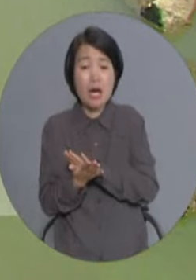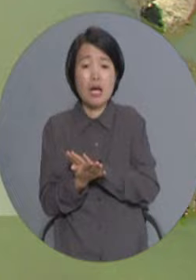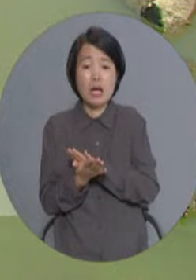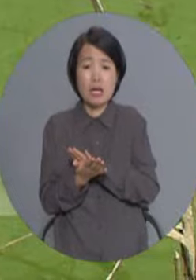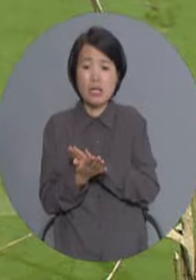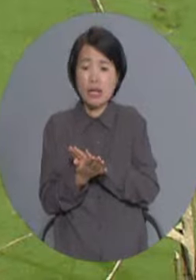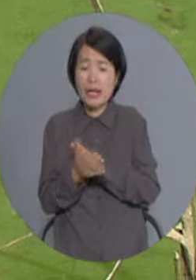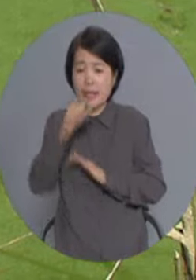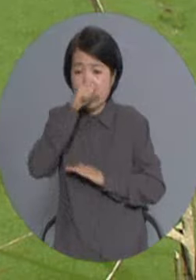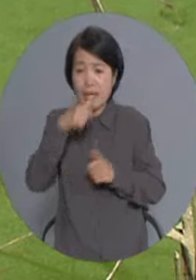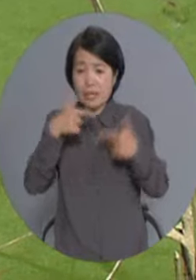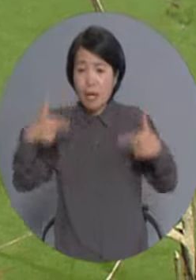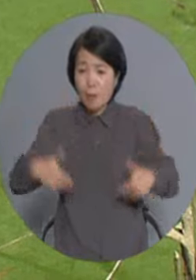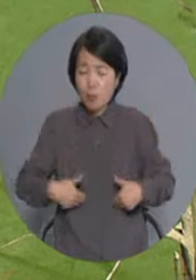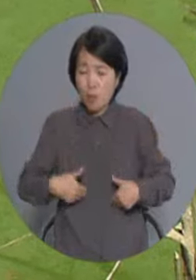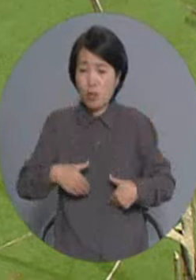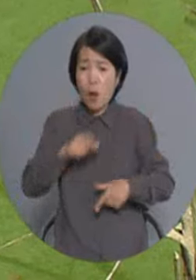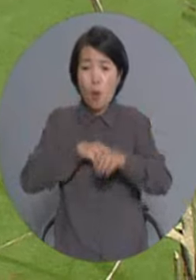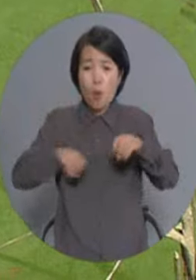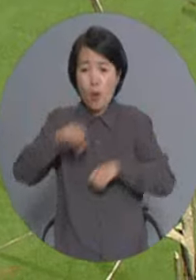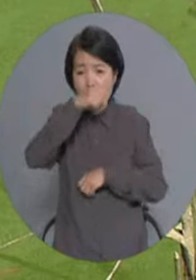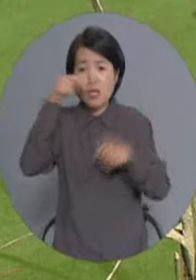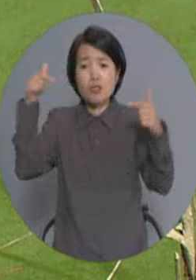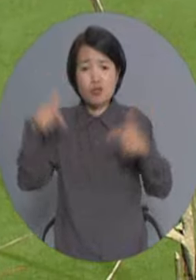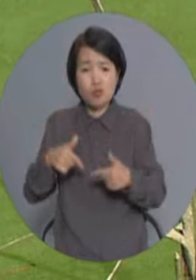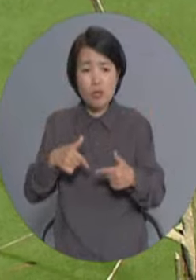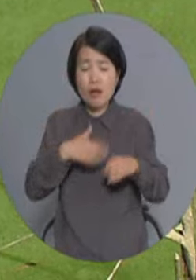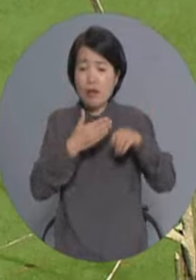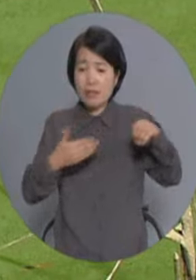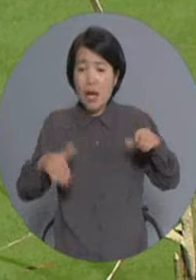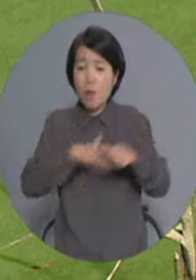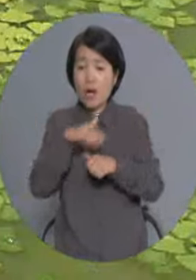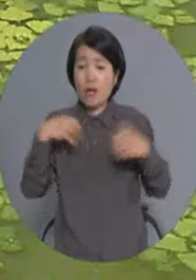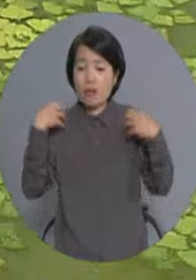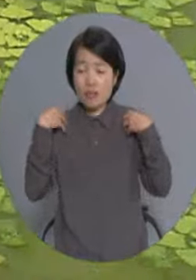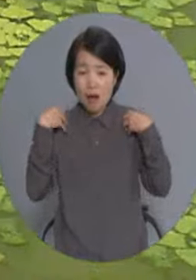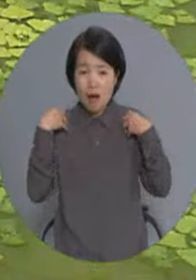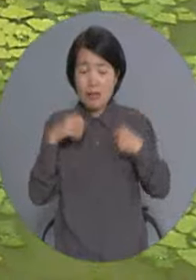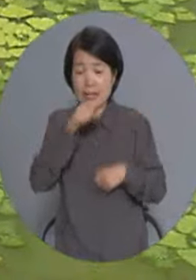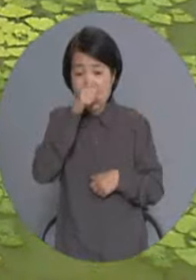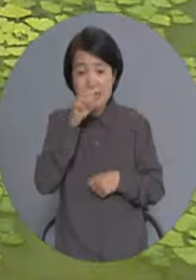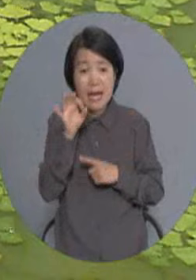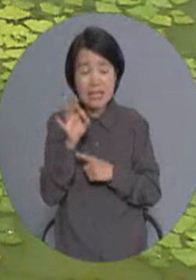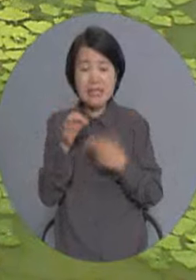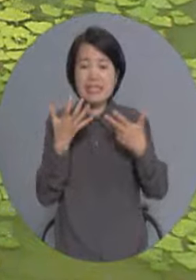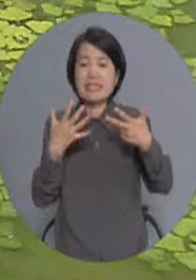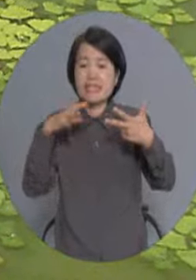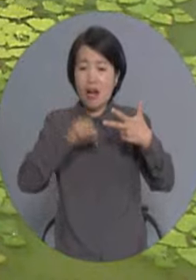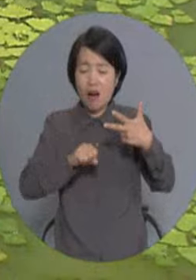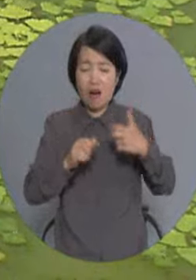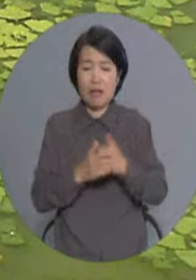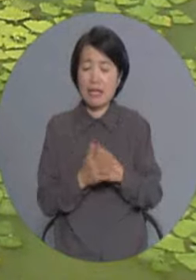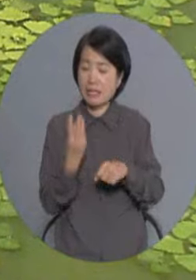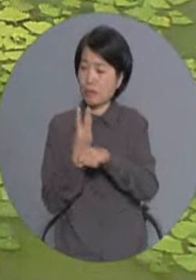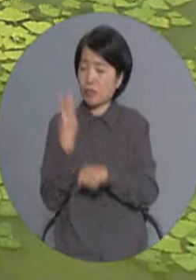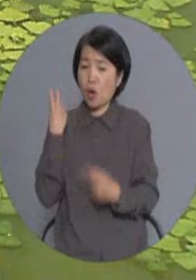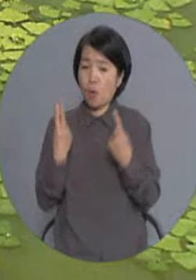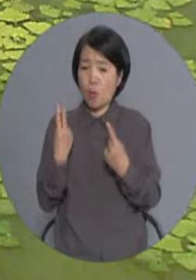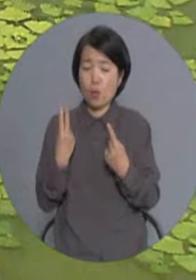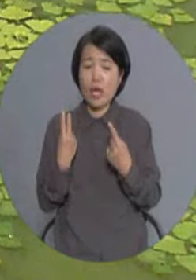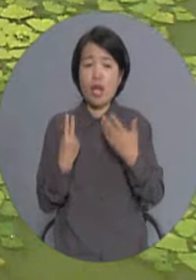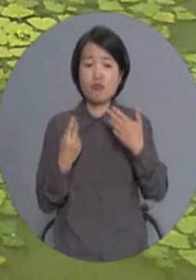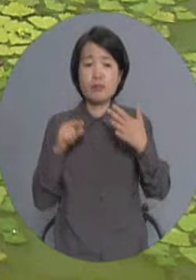것으로 나타났습니다 영상강 유역 환경청의 내년도 녹조 예방 사업 예산은 7억원으로 3년 전보다